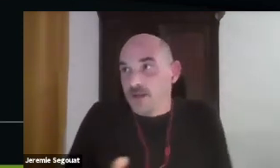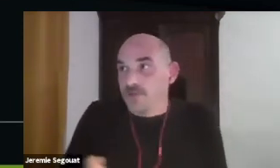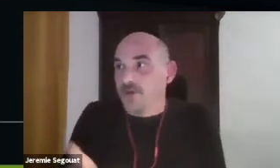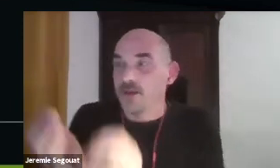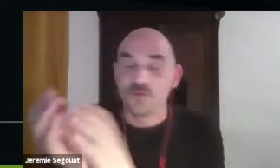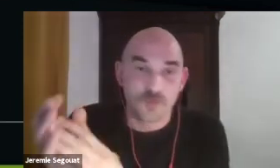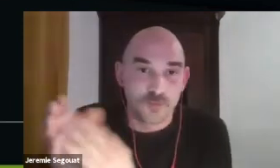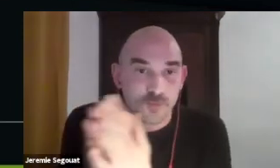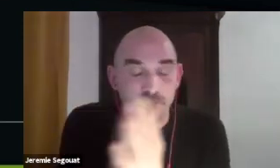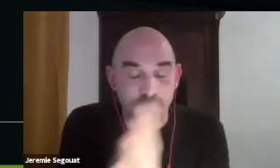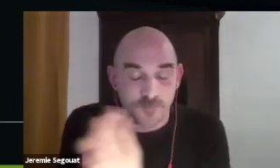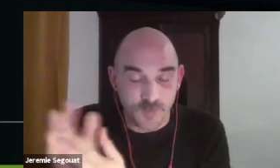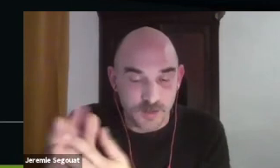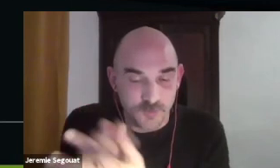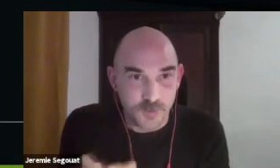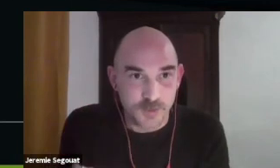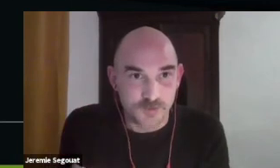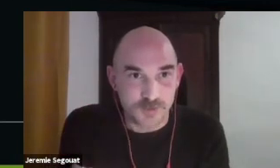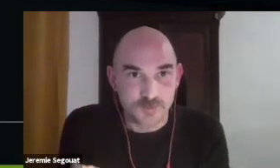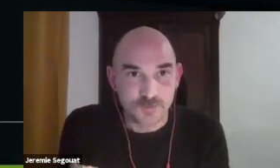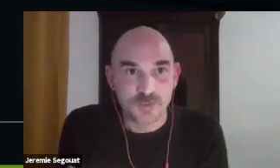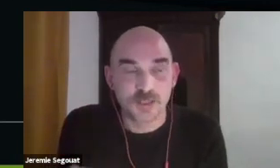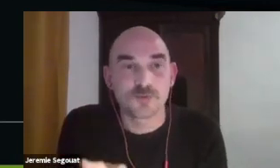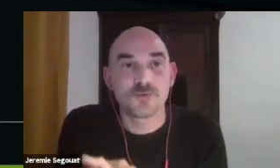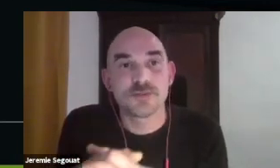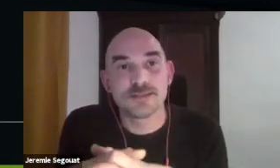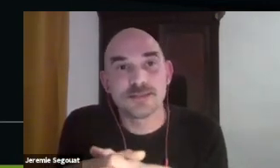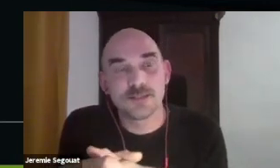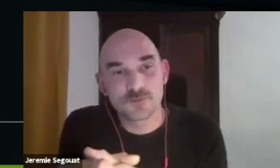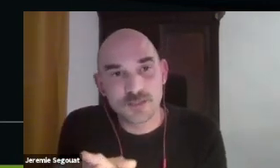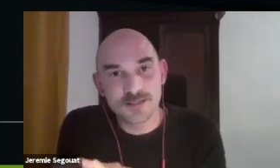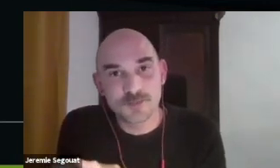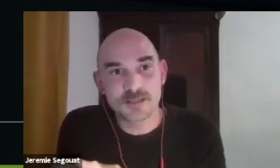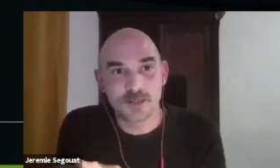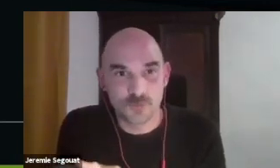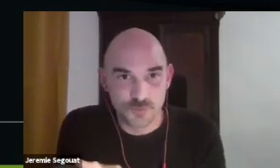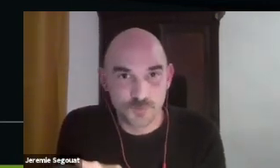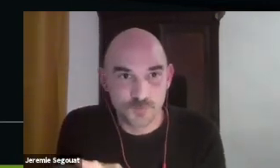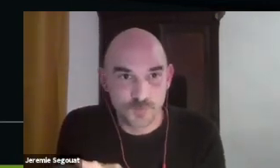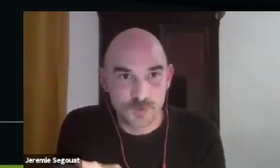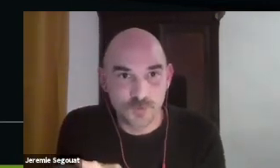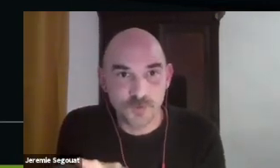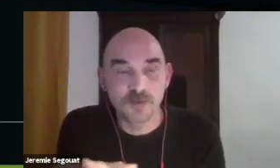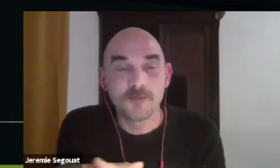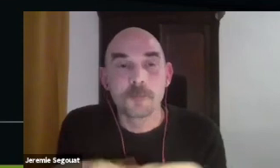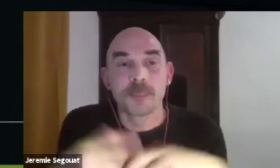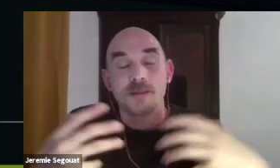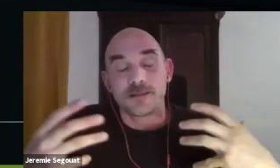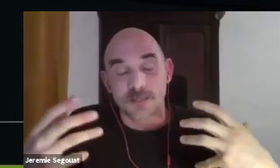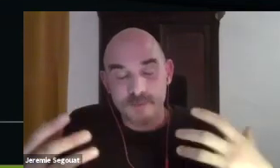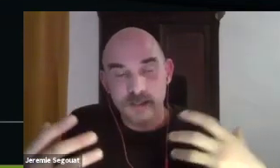pour arriver à la fin de ma présentation je dirais que c'est aussi un espace à enjeu puisque en fait